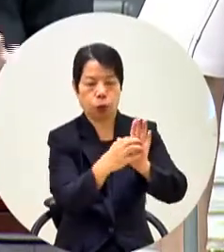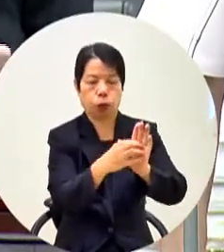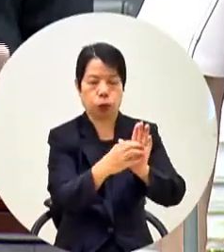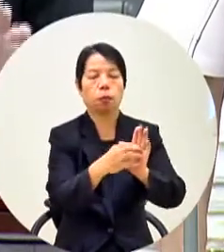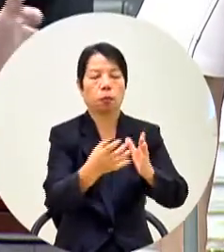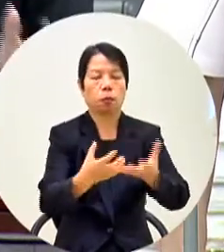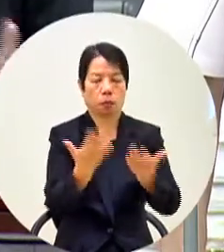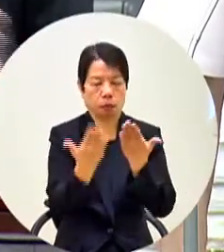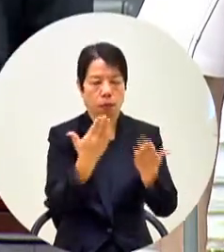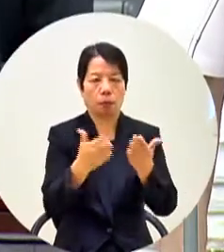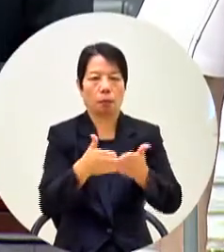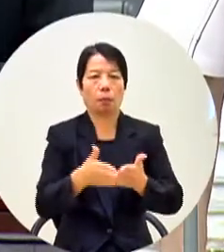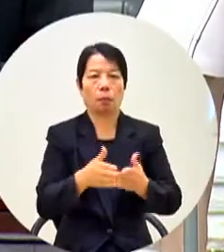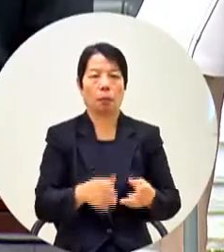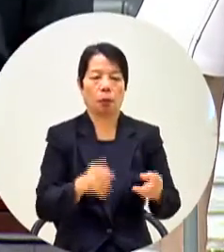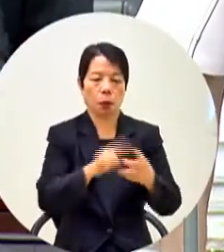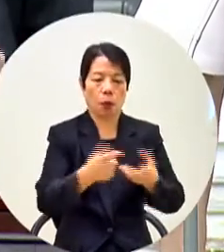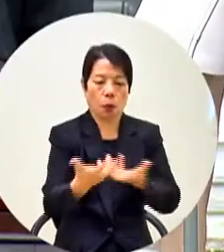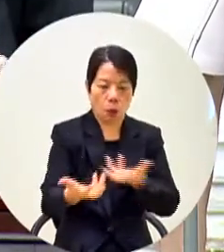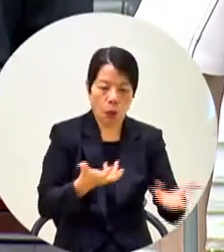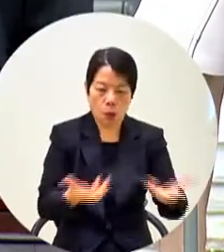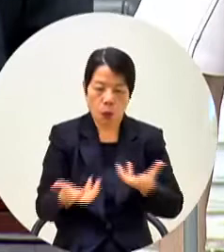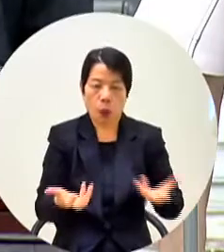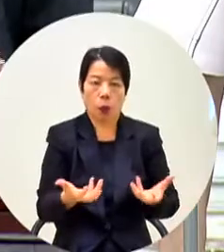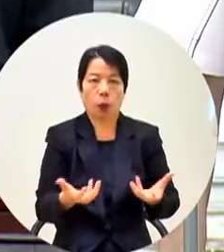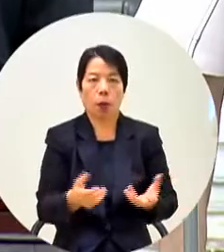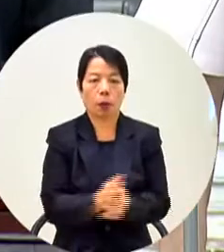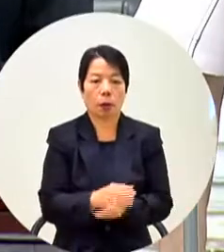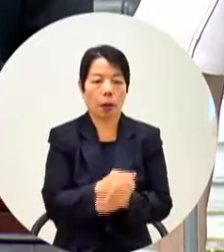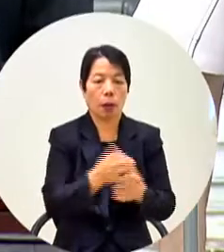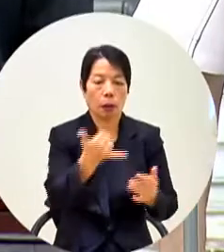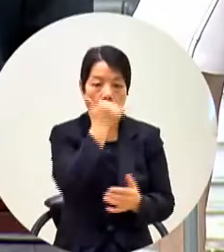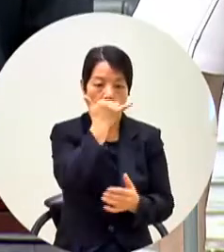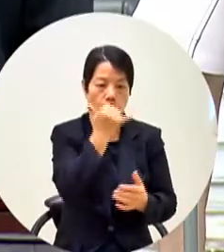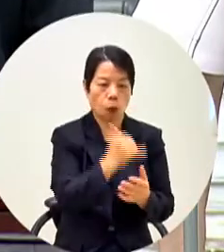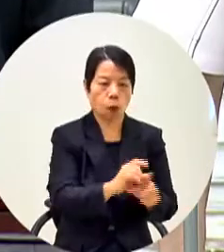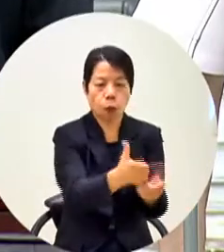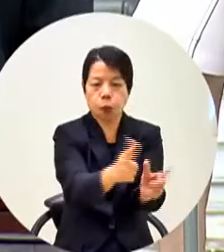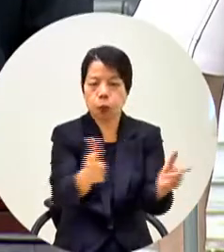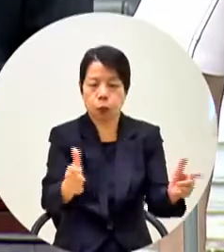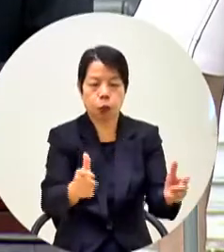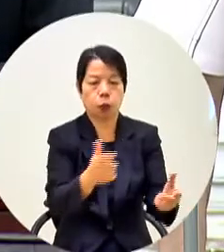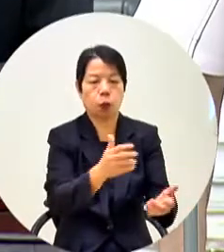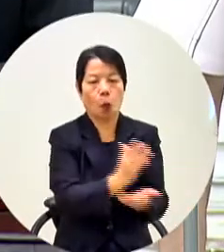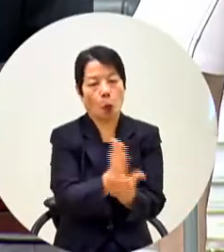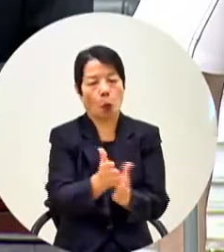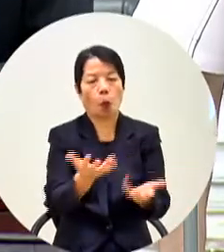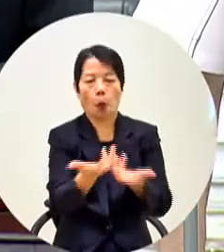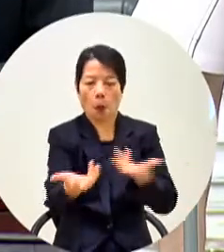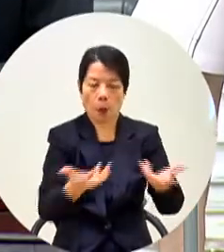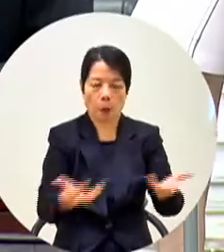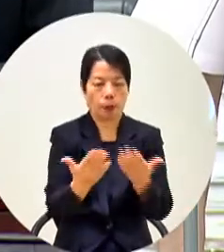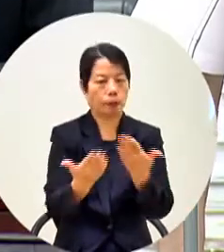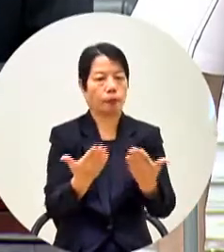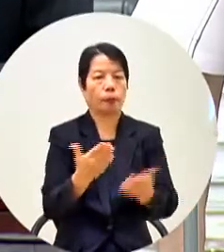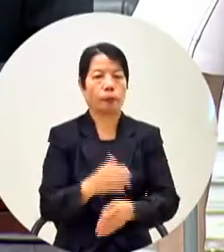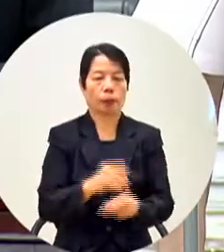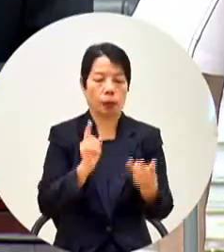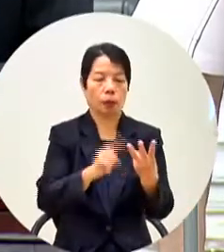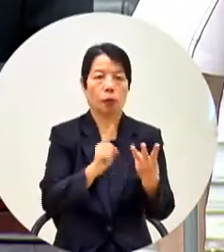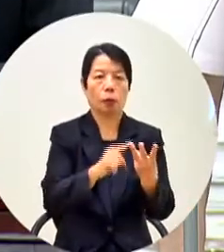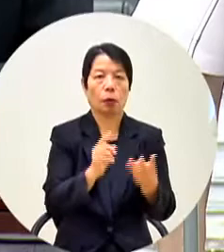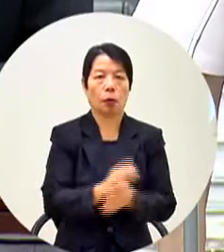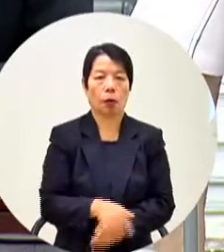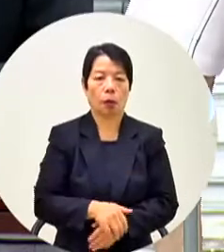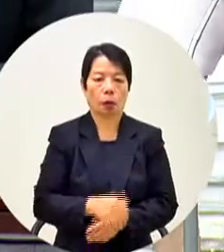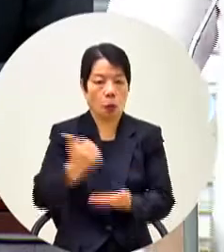那在分区分国，你买买什么猪肉，清清楚楚，把这个标示好清楚。第二就是溯源管理，哈，这